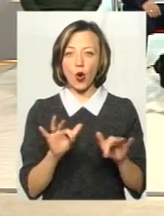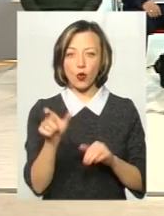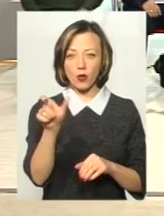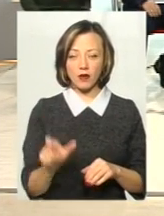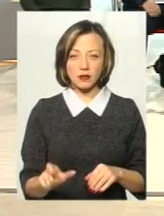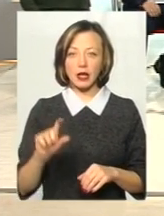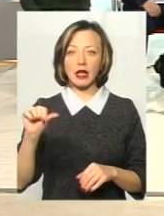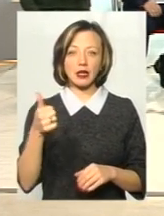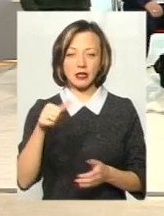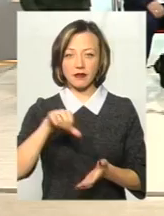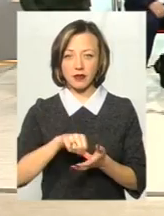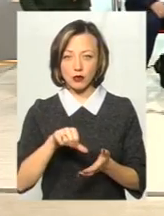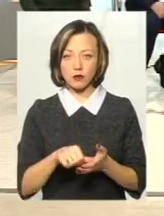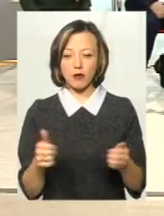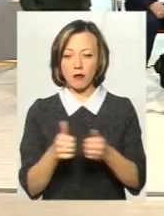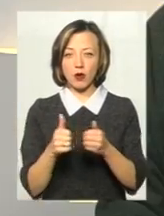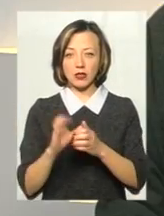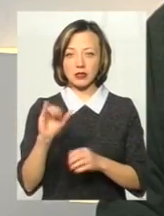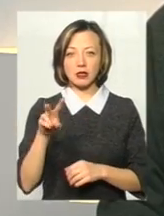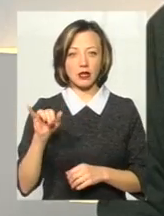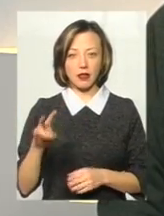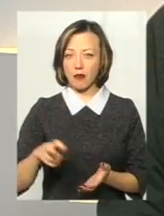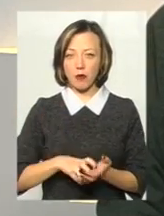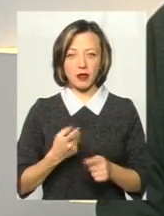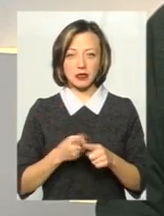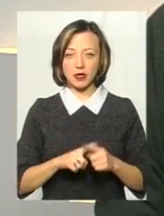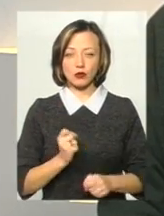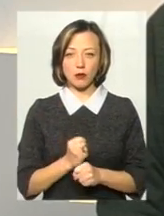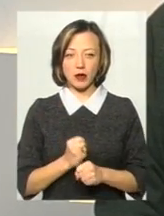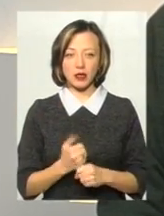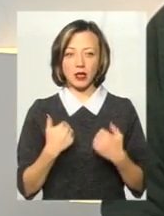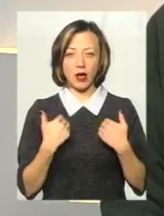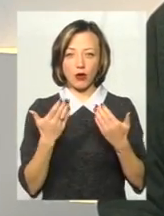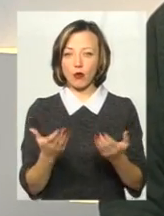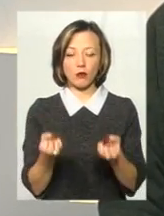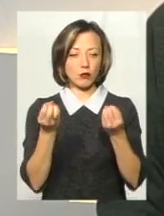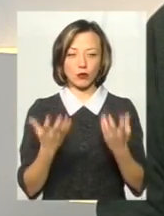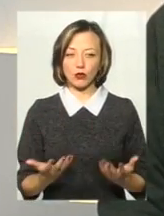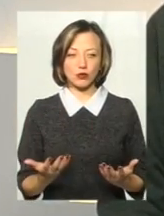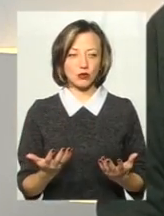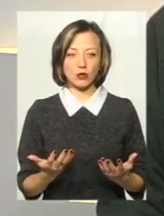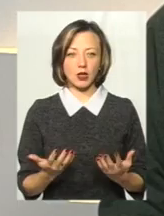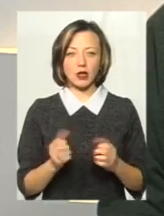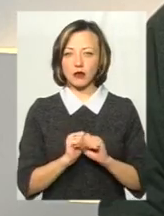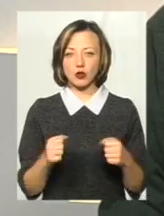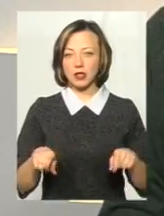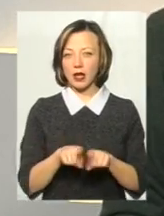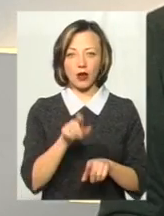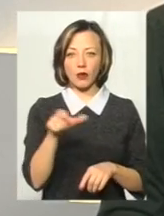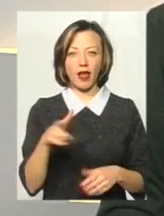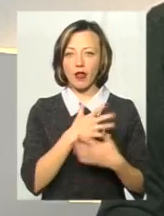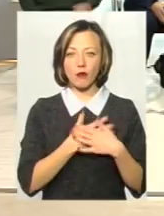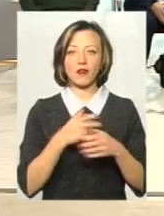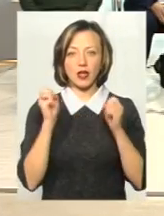єдиний виступив, стояв поруч з Сіліним і не побоявся це зробити. Я його, не можна таких людей не любити, коли